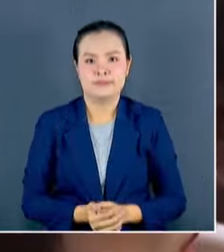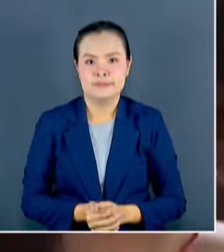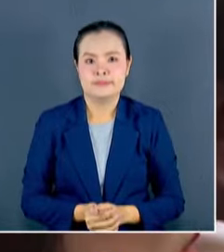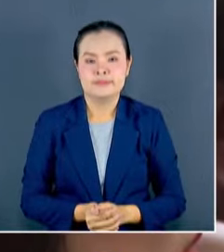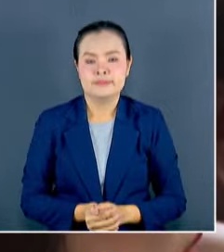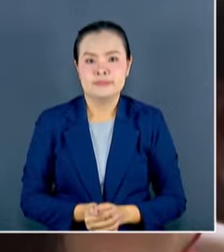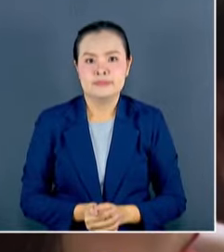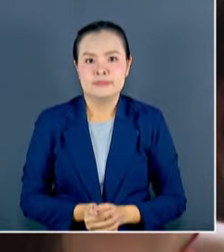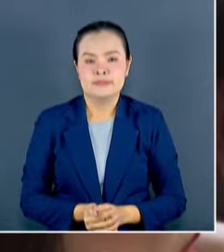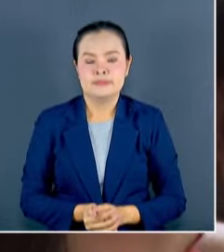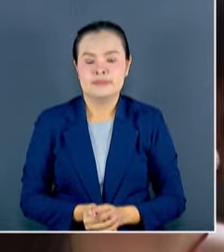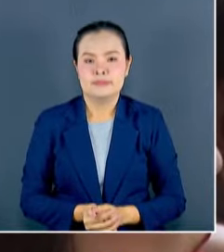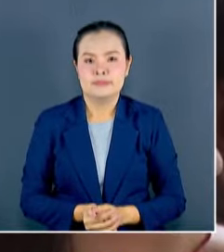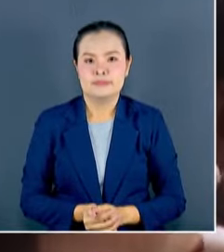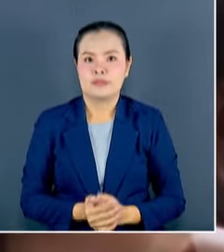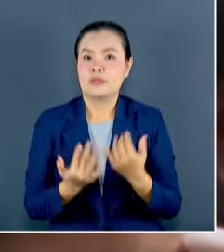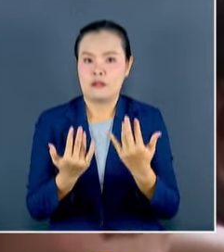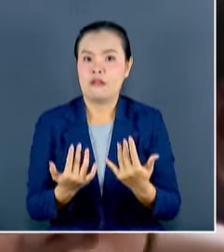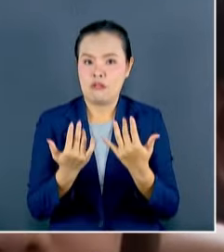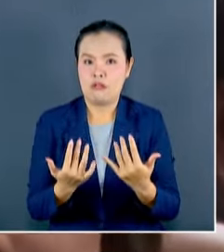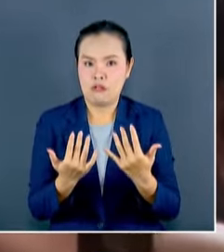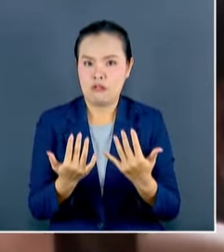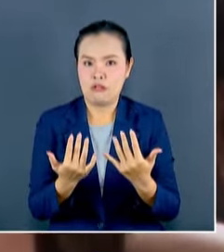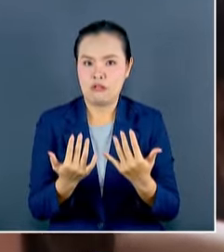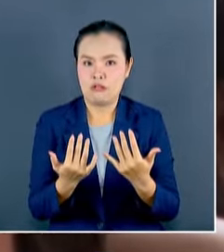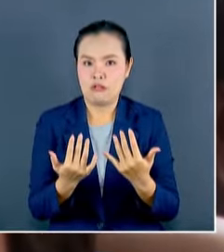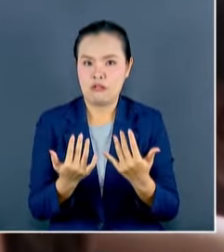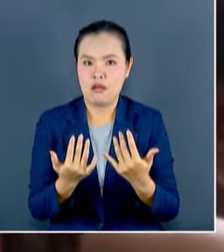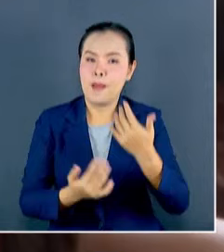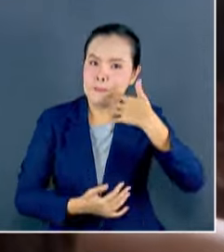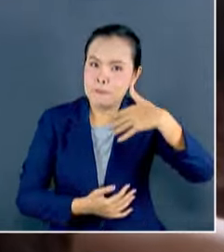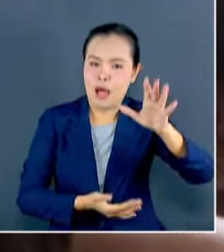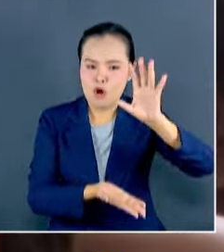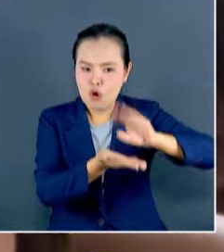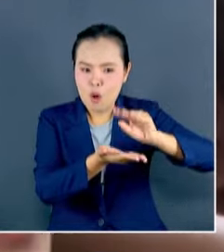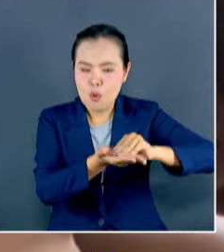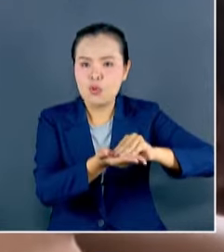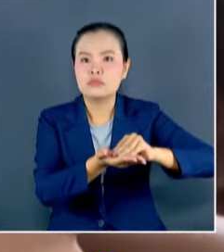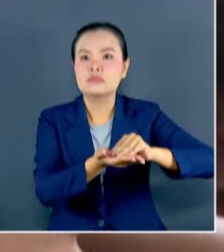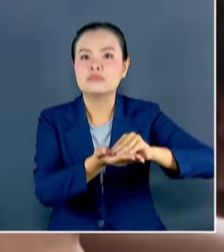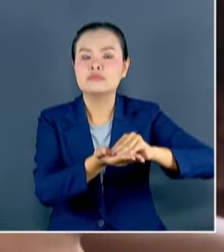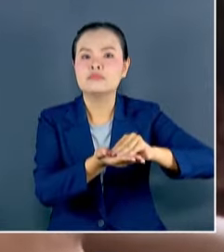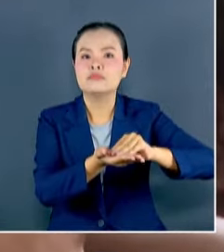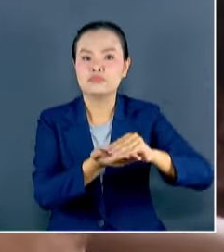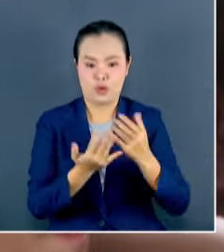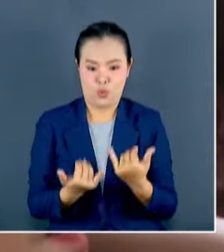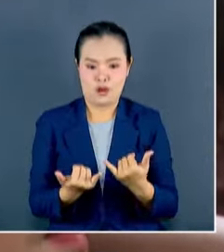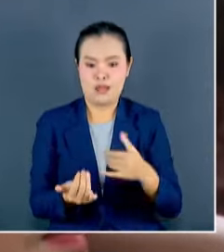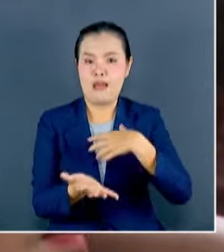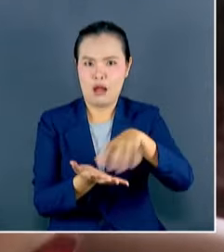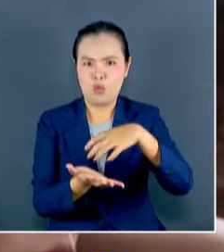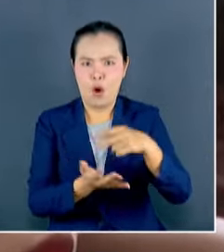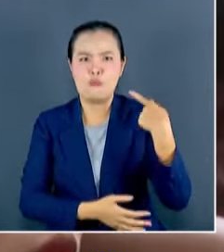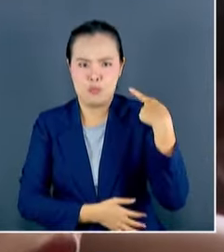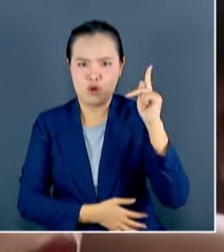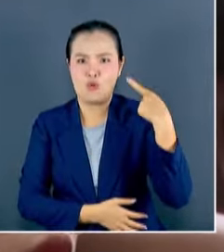ชั้นนี้ก็อยู่ระหว่างการที่เขากลับไปรวบรวมข้อเท็จจริงนะครับซึ่งวันนี้ก็ให้การที่เป็นประโย